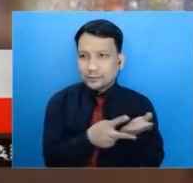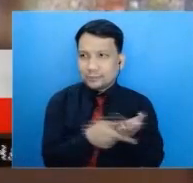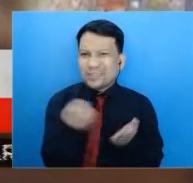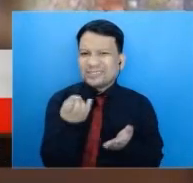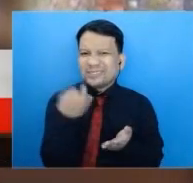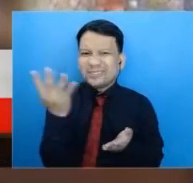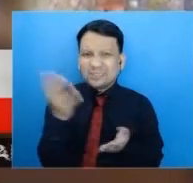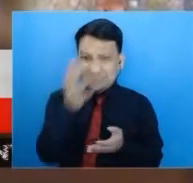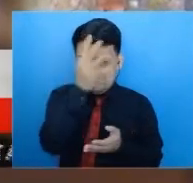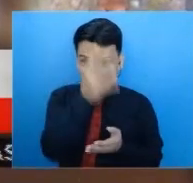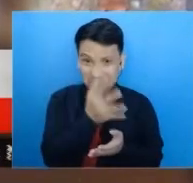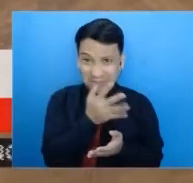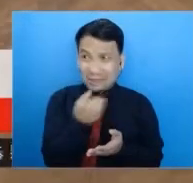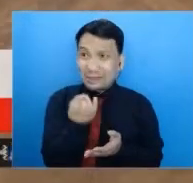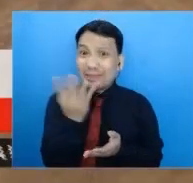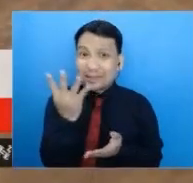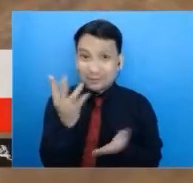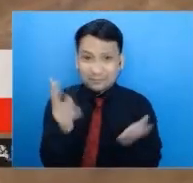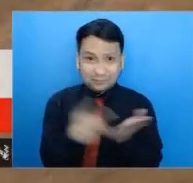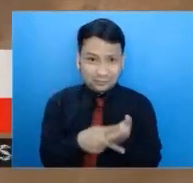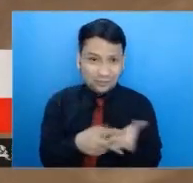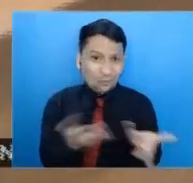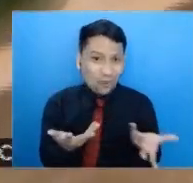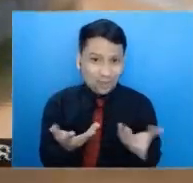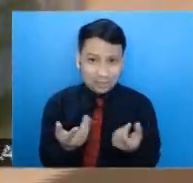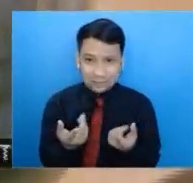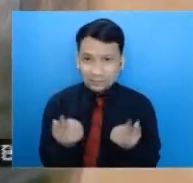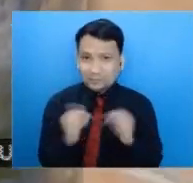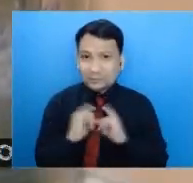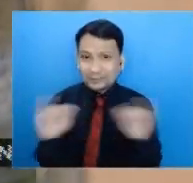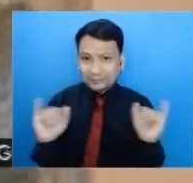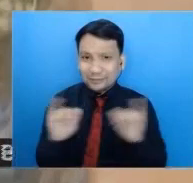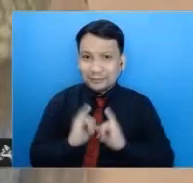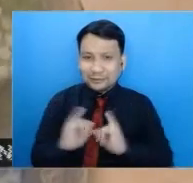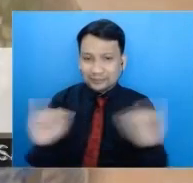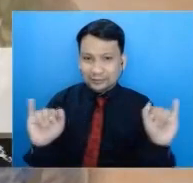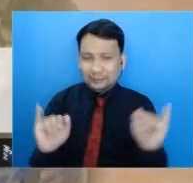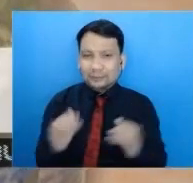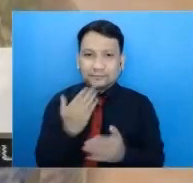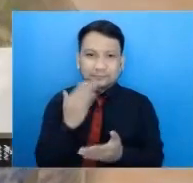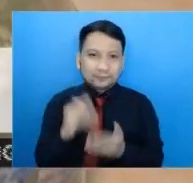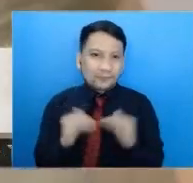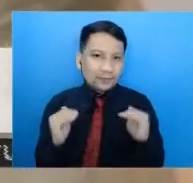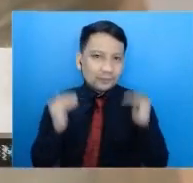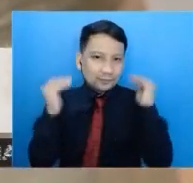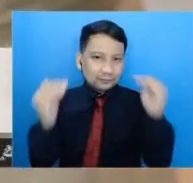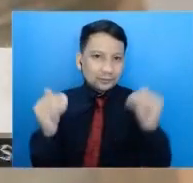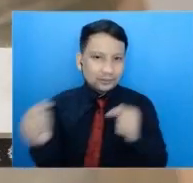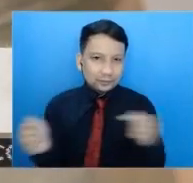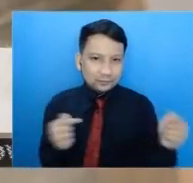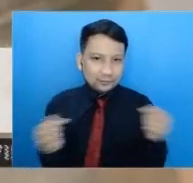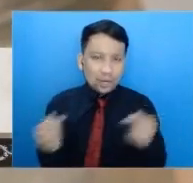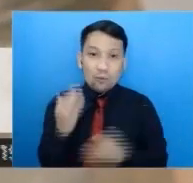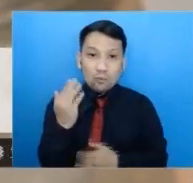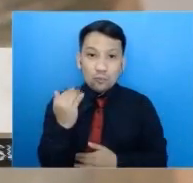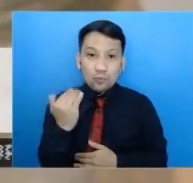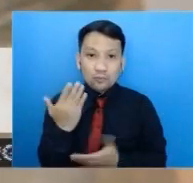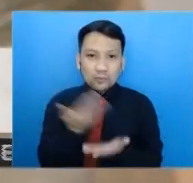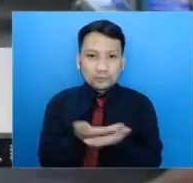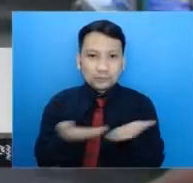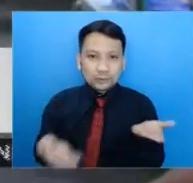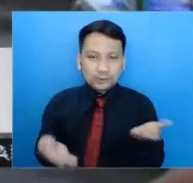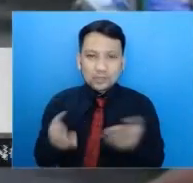ng mga batang yan, hindi po nadadala. At ang masama pa, nag-level up pa ang riot ng mga batang ito dahil sa mga gamit nilang Molotov